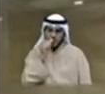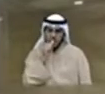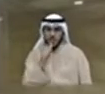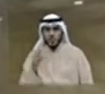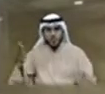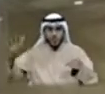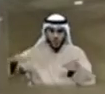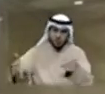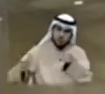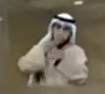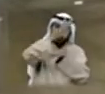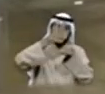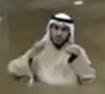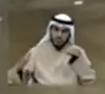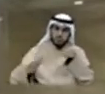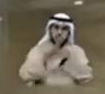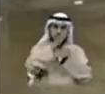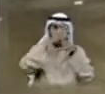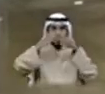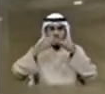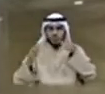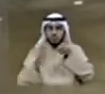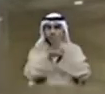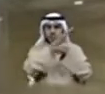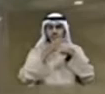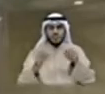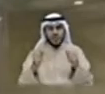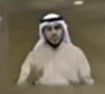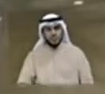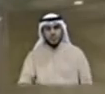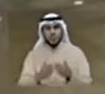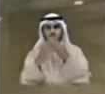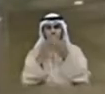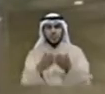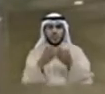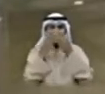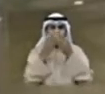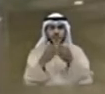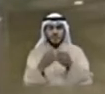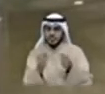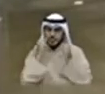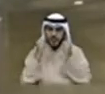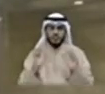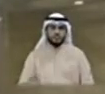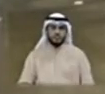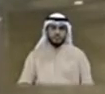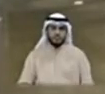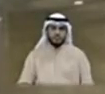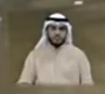للأمواج بسبب كمية الترسبات الهائلة التي تعوق السفن للوصول إلى المرسى.